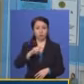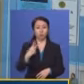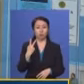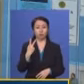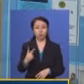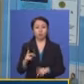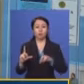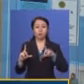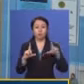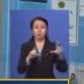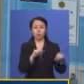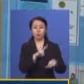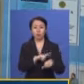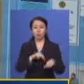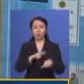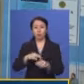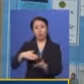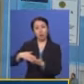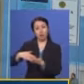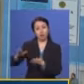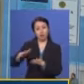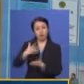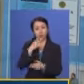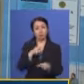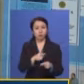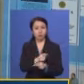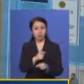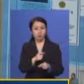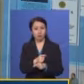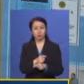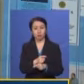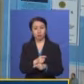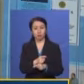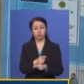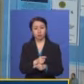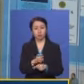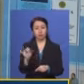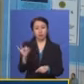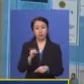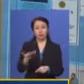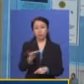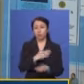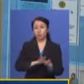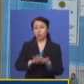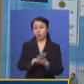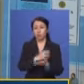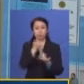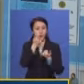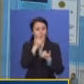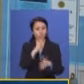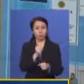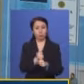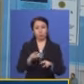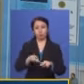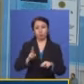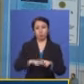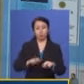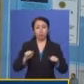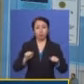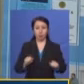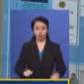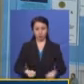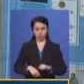приезду полиции отказываются от своего заявления. И мы ничего не можем сделать, потому что данные